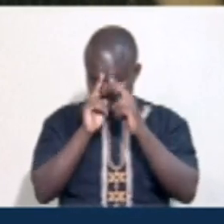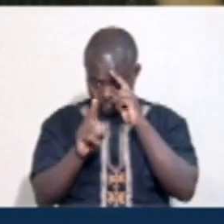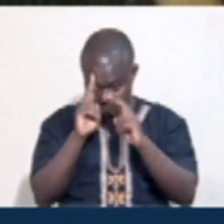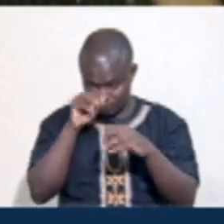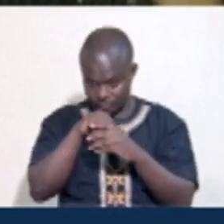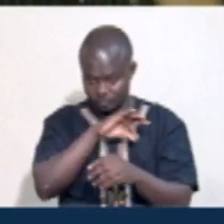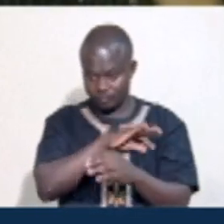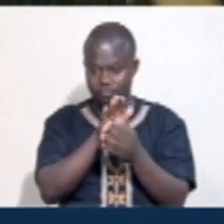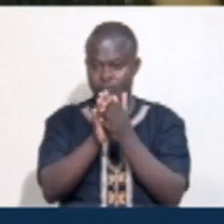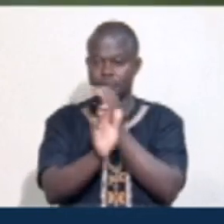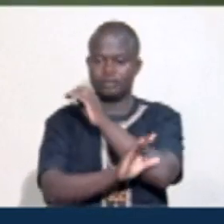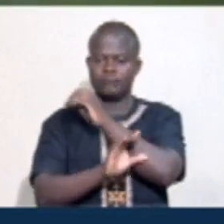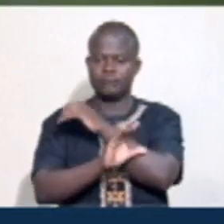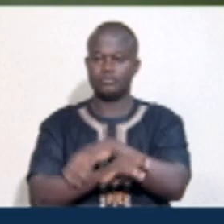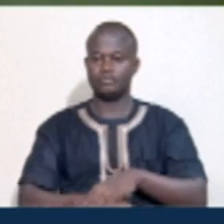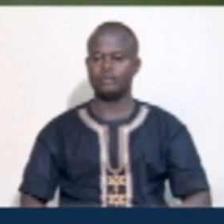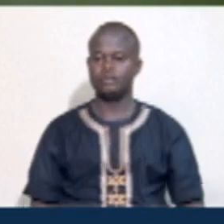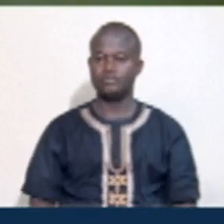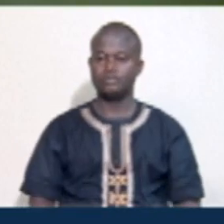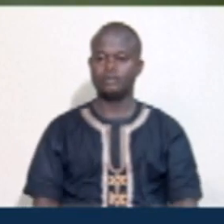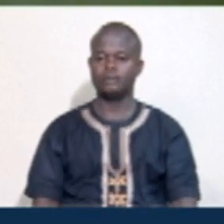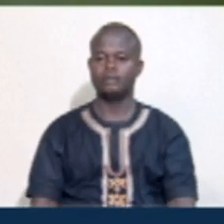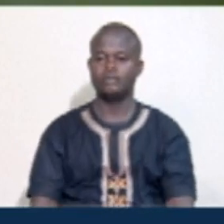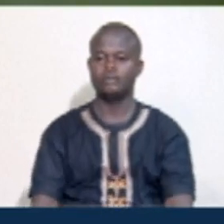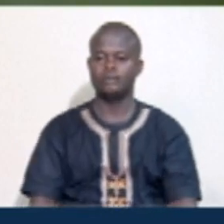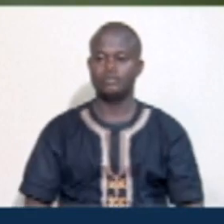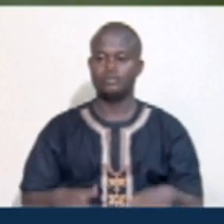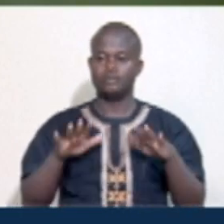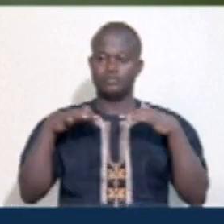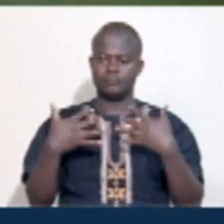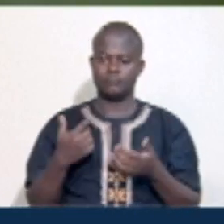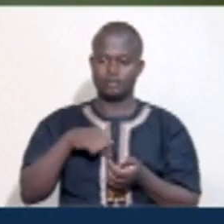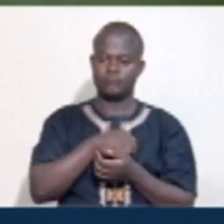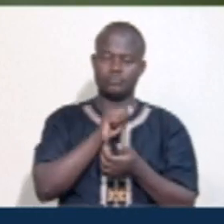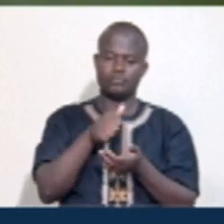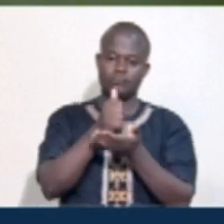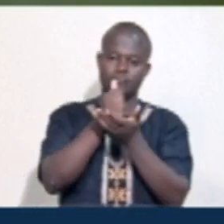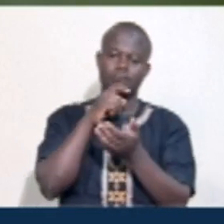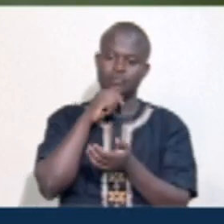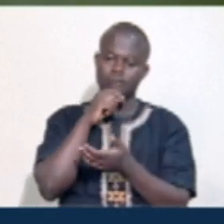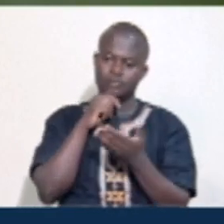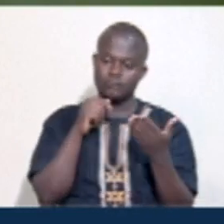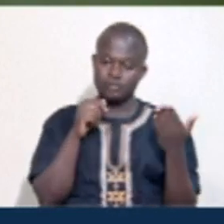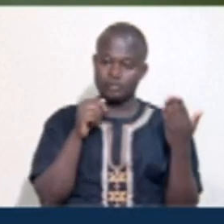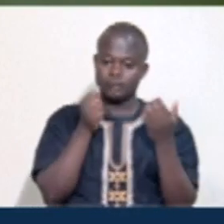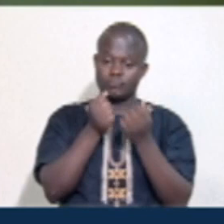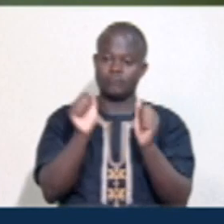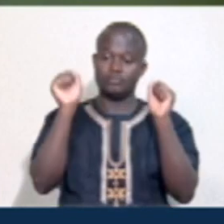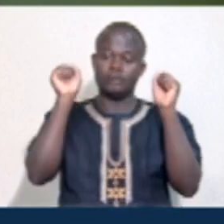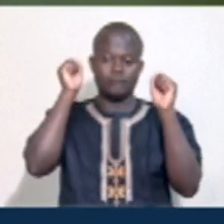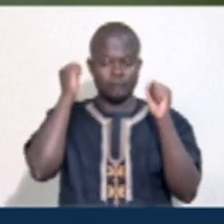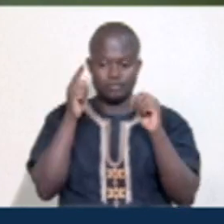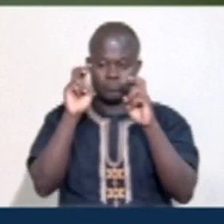nyungu rusange z'igihugu. Ni gute twafasha abagabo kwibohora kumva